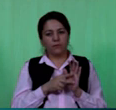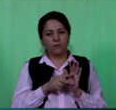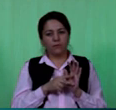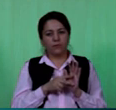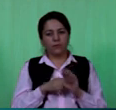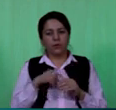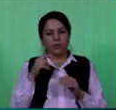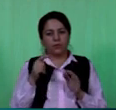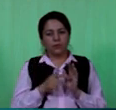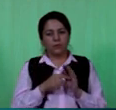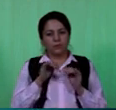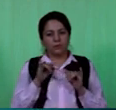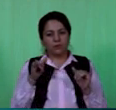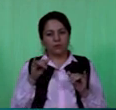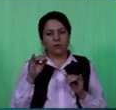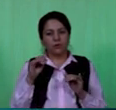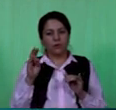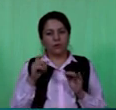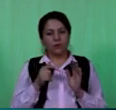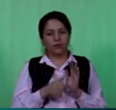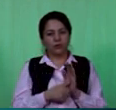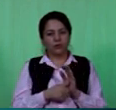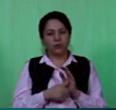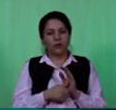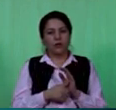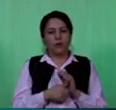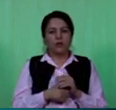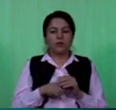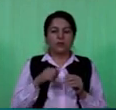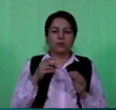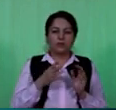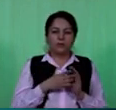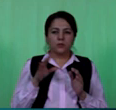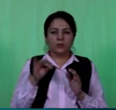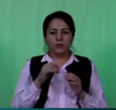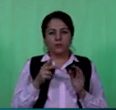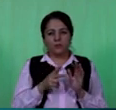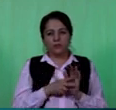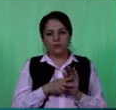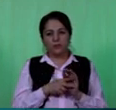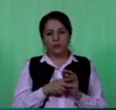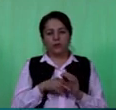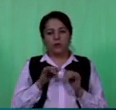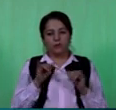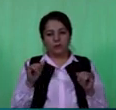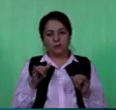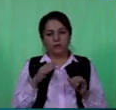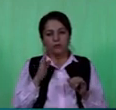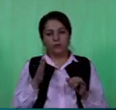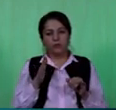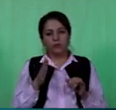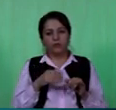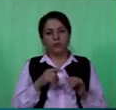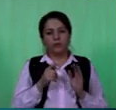умножить на 6 произведение чисел 9 и 8 равна 72 совершенно верно